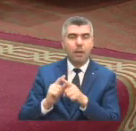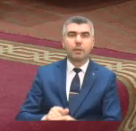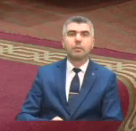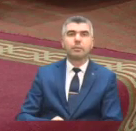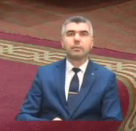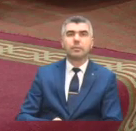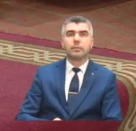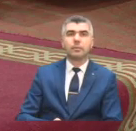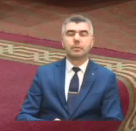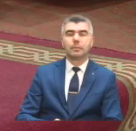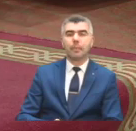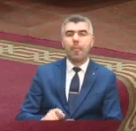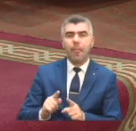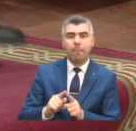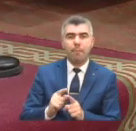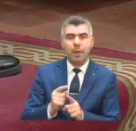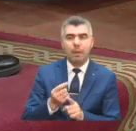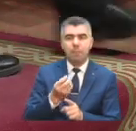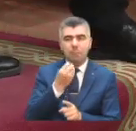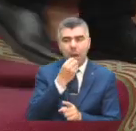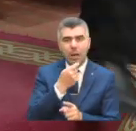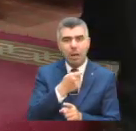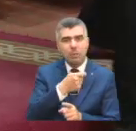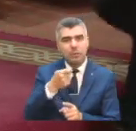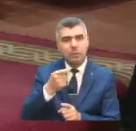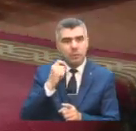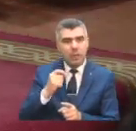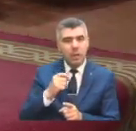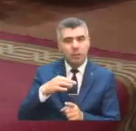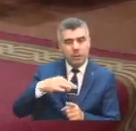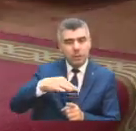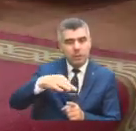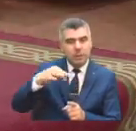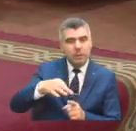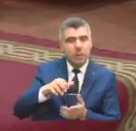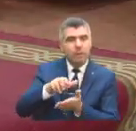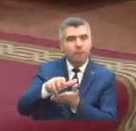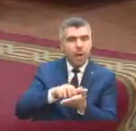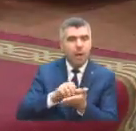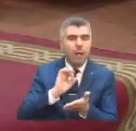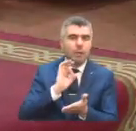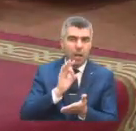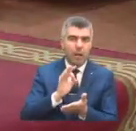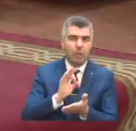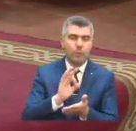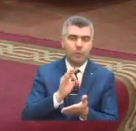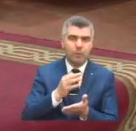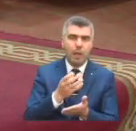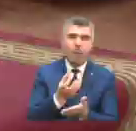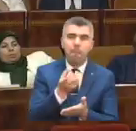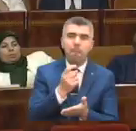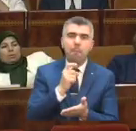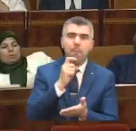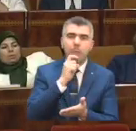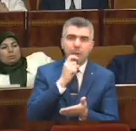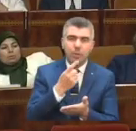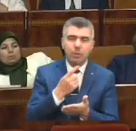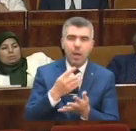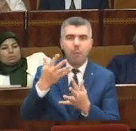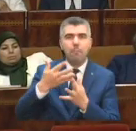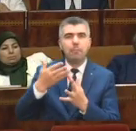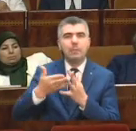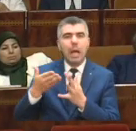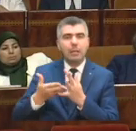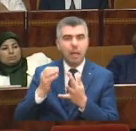بالنسبة للأسمدة ولا بالنسبة للبذور، وهاد خصوصا الطماطم